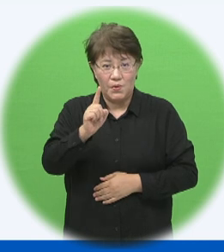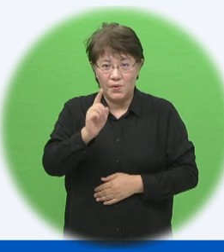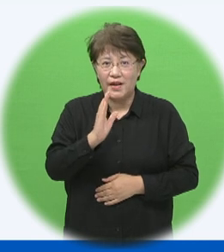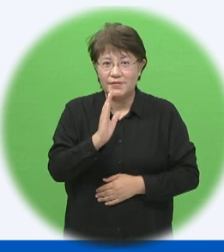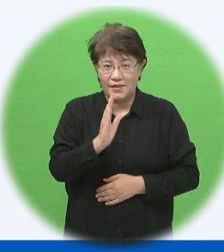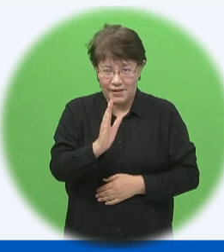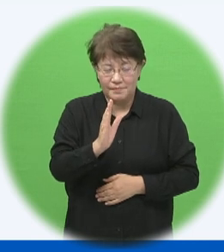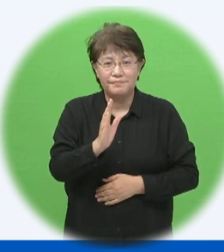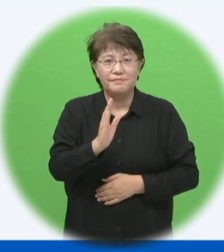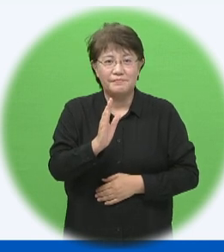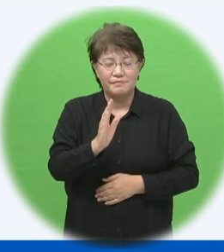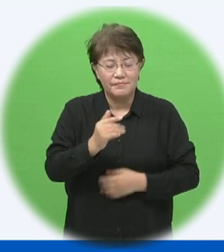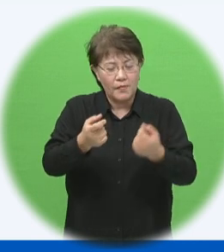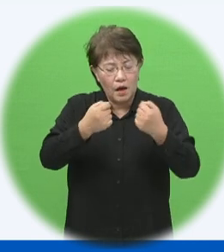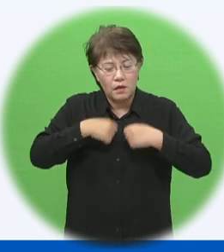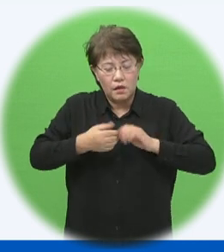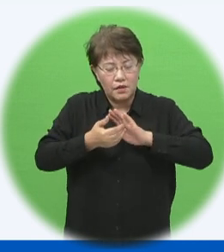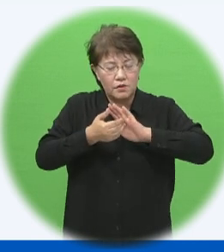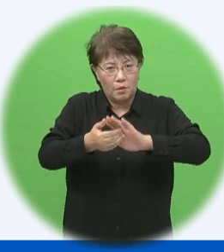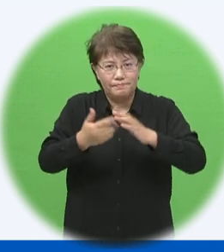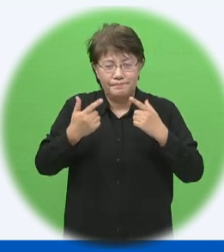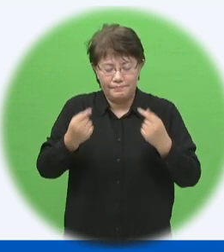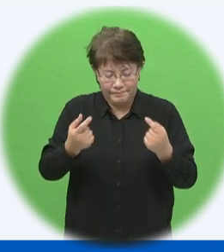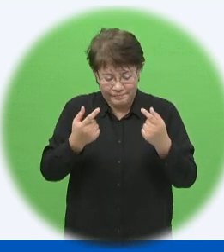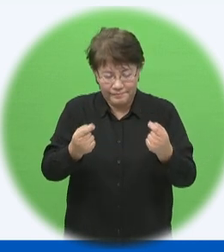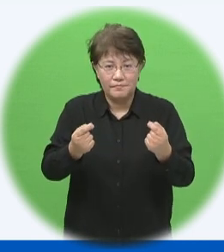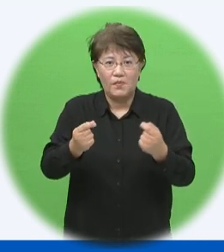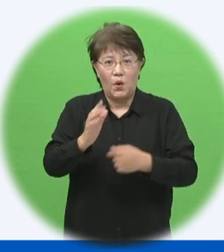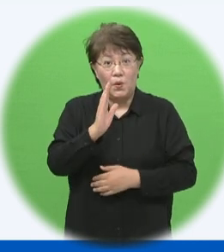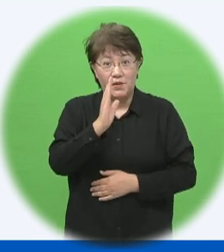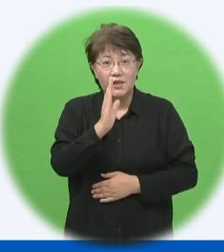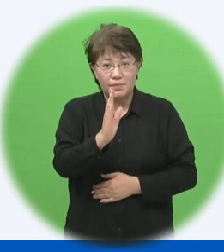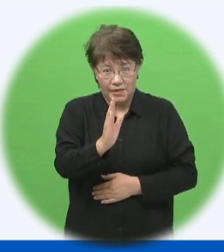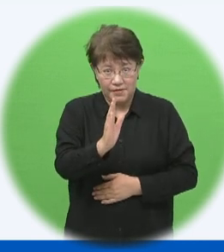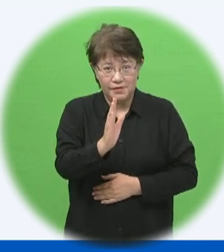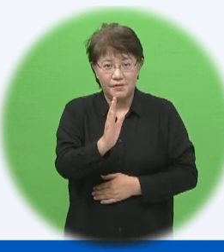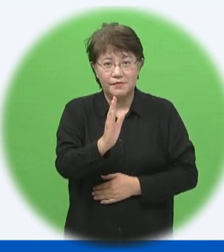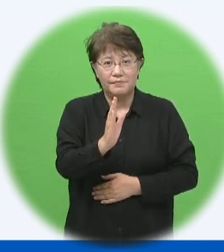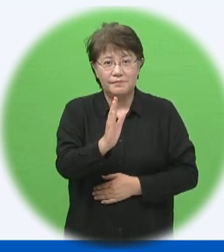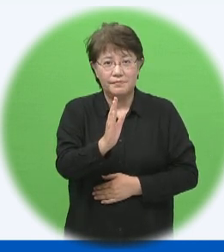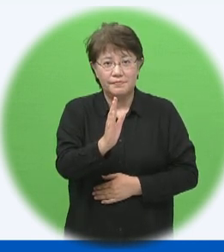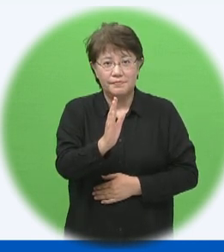をご覧ください。引き続き感染症対策の徹底をお願いします。